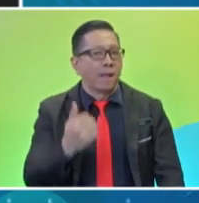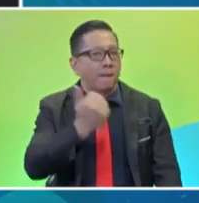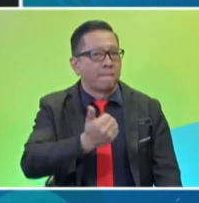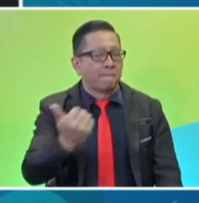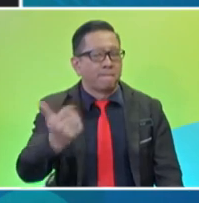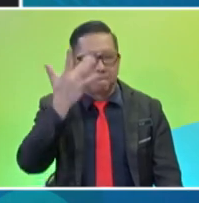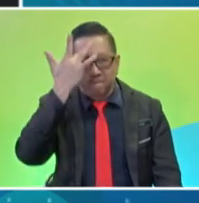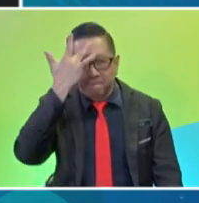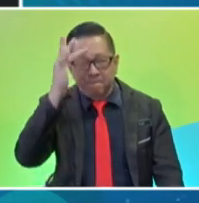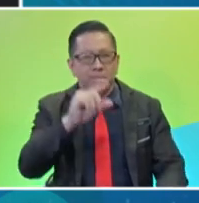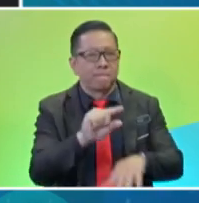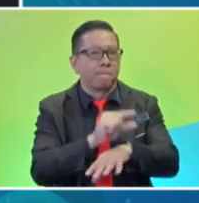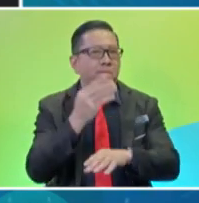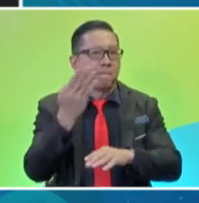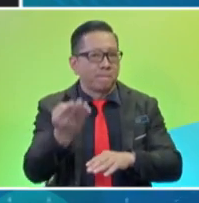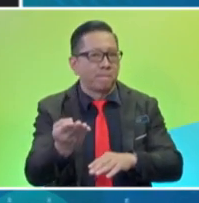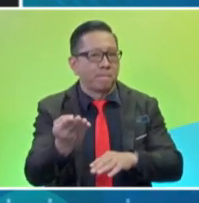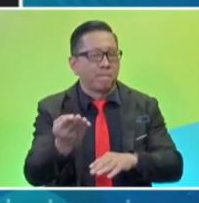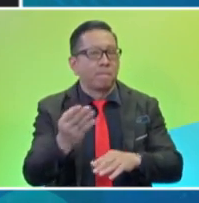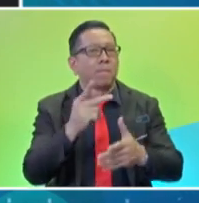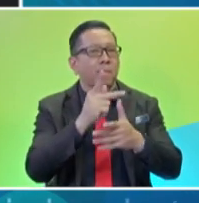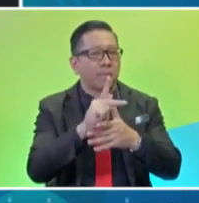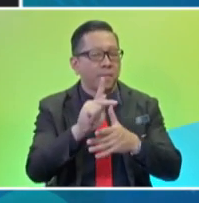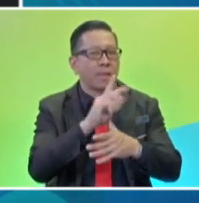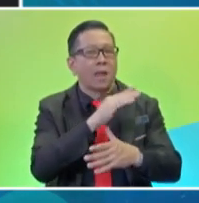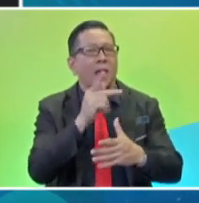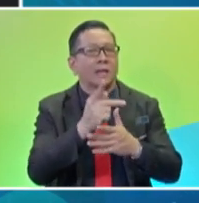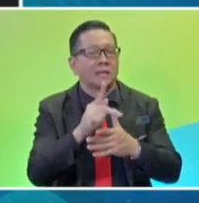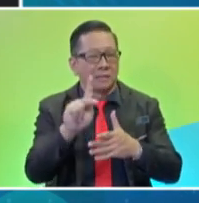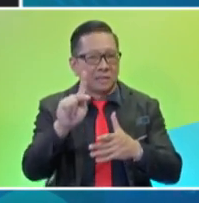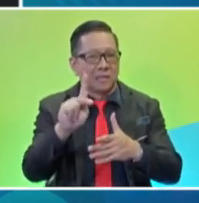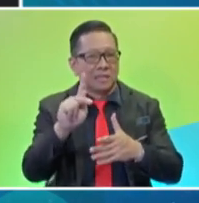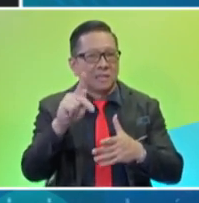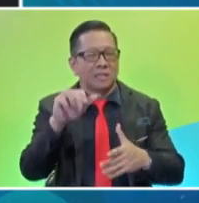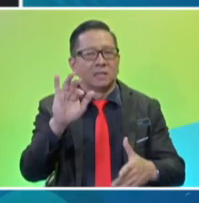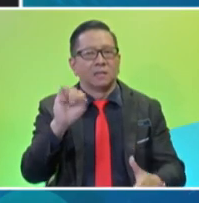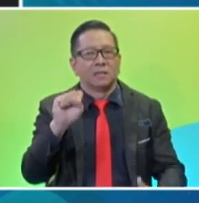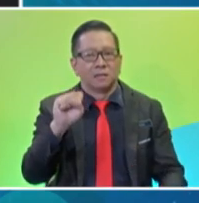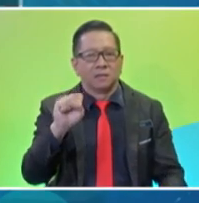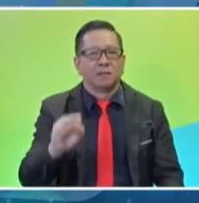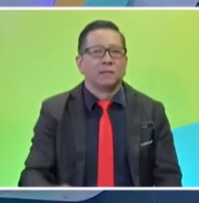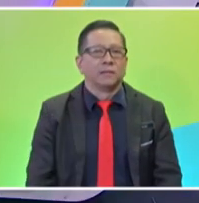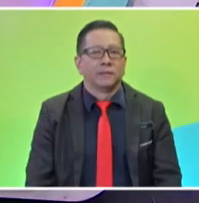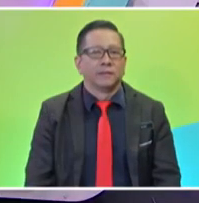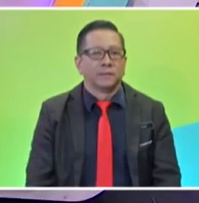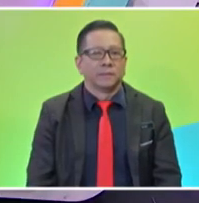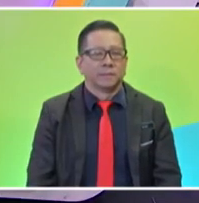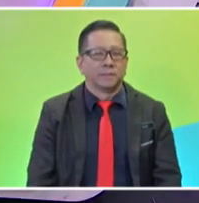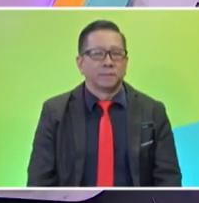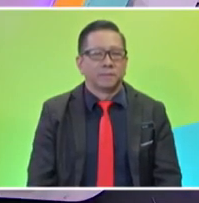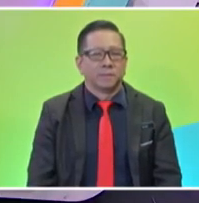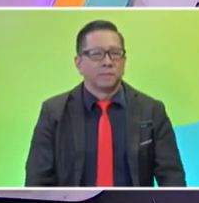kan oleh Beliau adalah Parang dan keris Parang dan keris tepat sekali